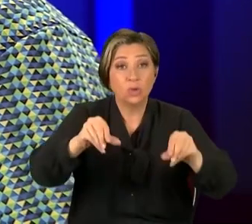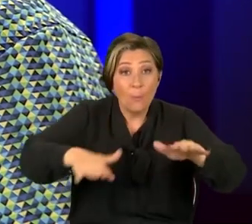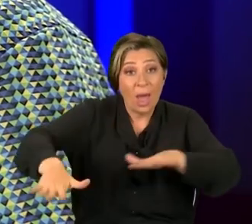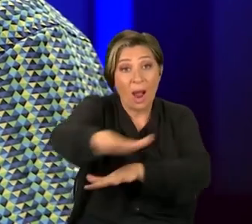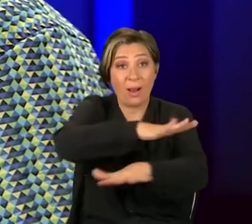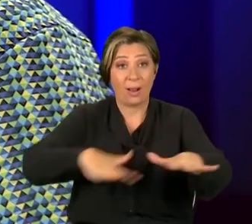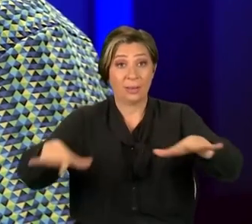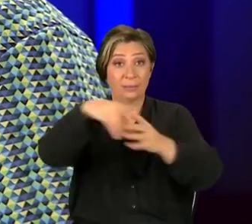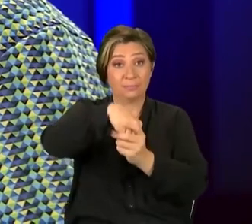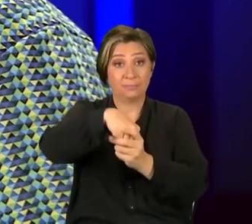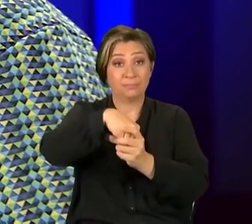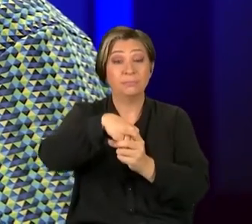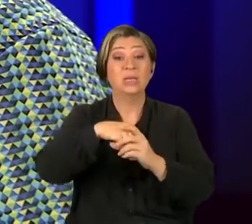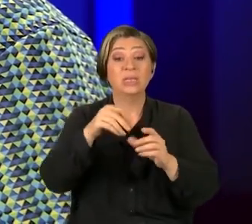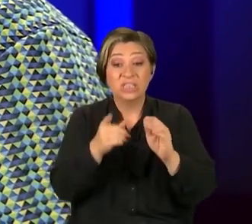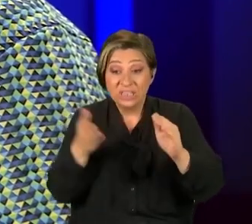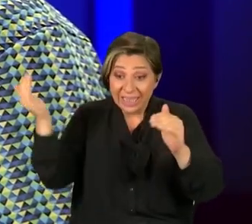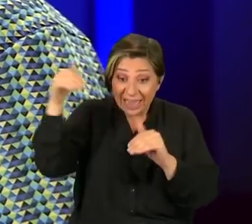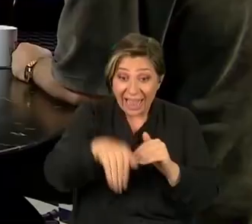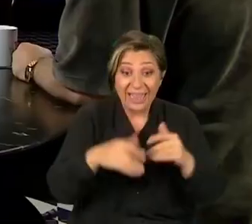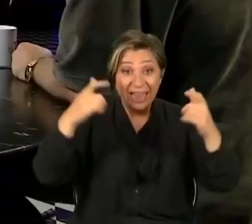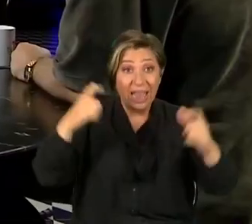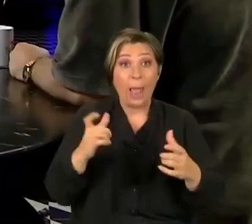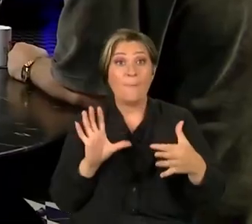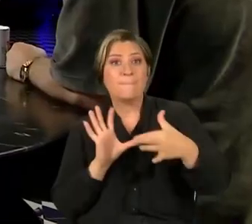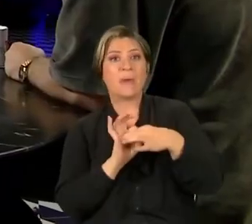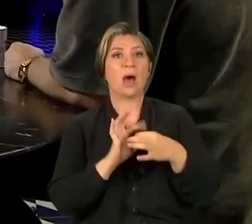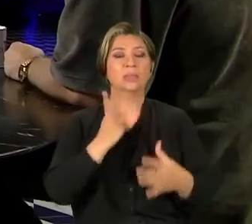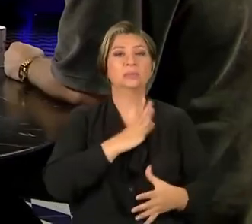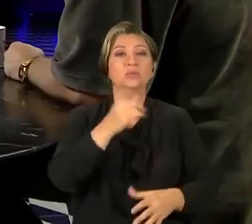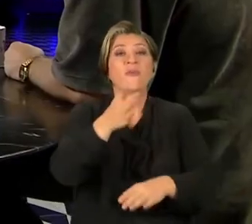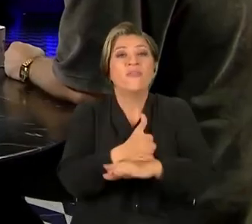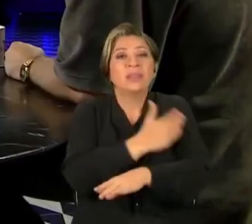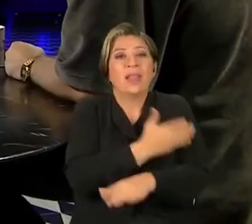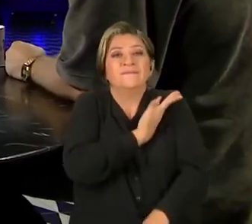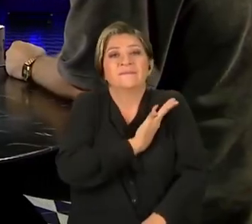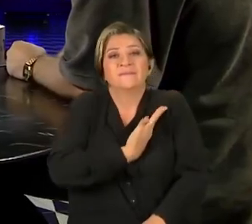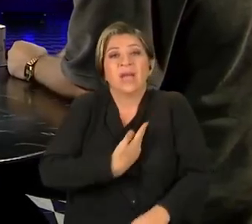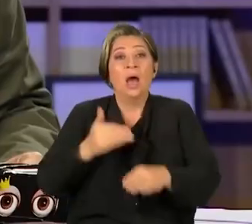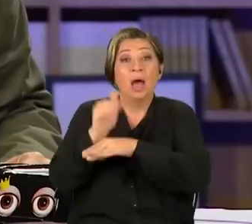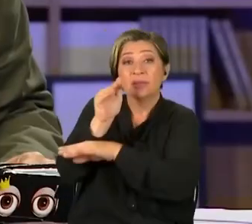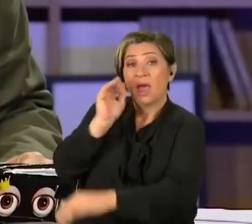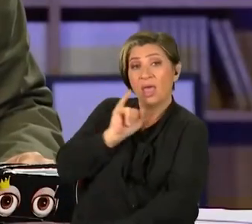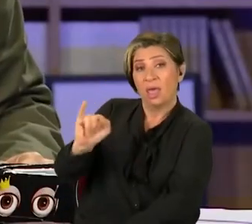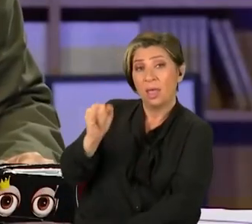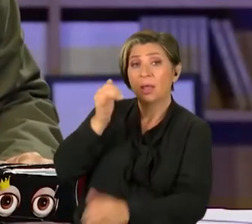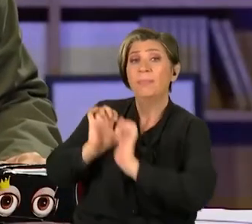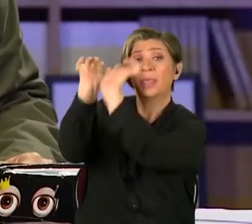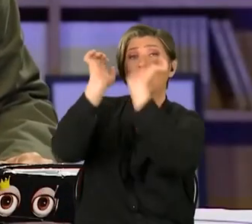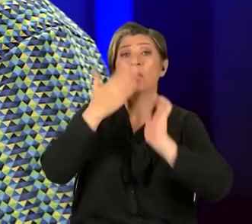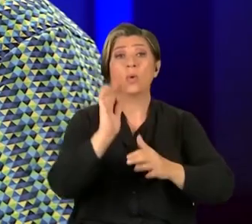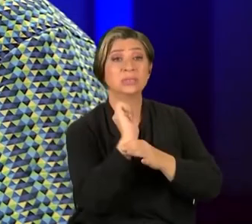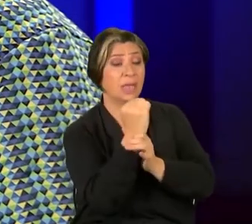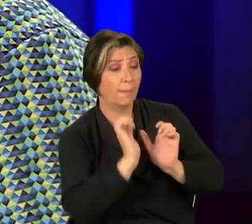Dolayısıyla çıktığın yere geldiğin yere bağlılık açısından hayata ihanet yok sanatına